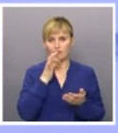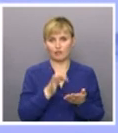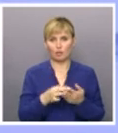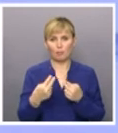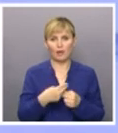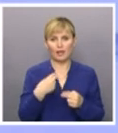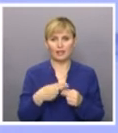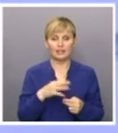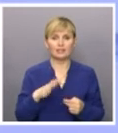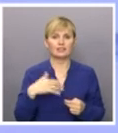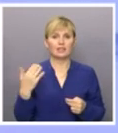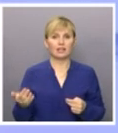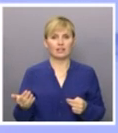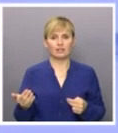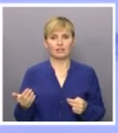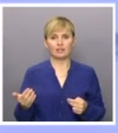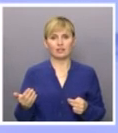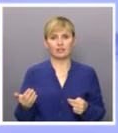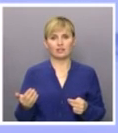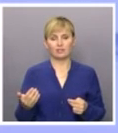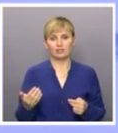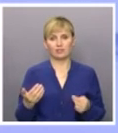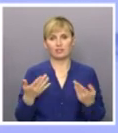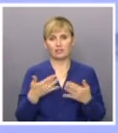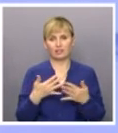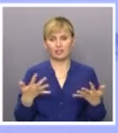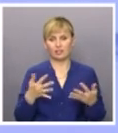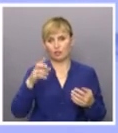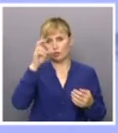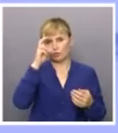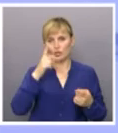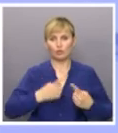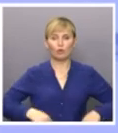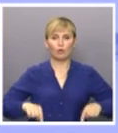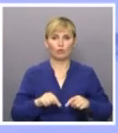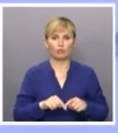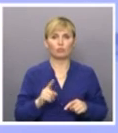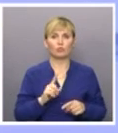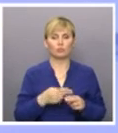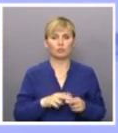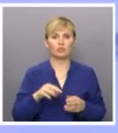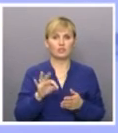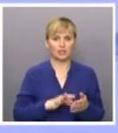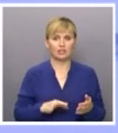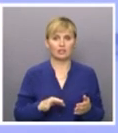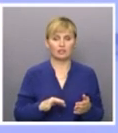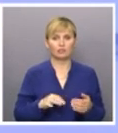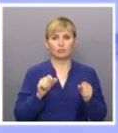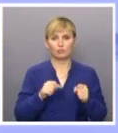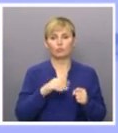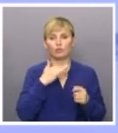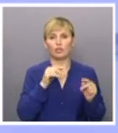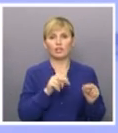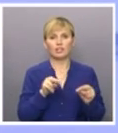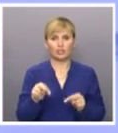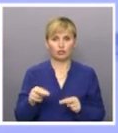том числе там, со стороны, может быть, каких-то государственных органов, потому что сразу, когда промысел, то очень много контролирующих органов